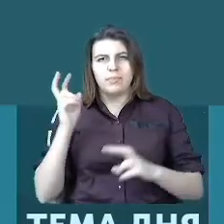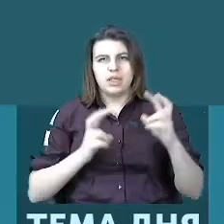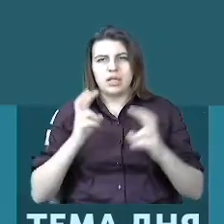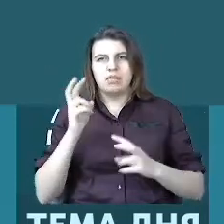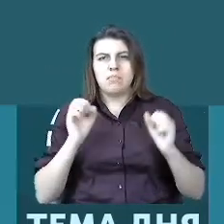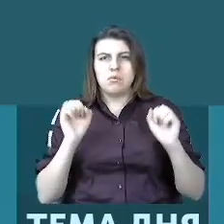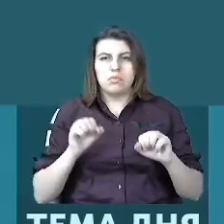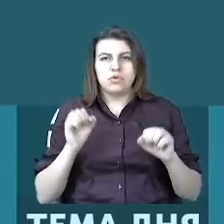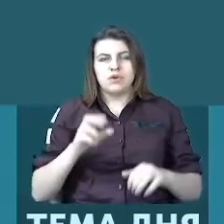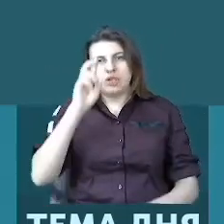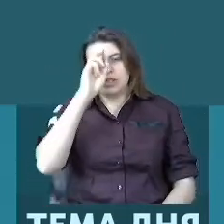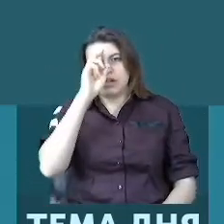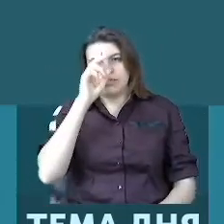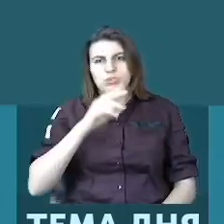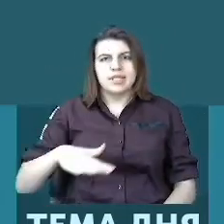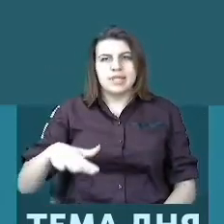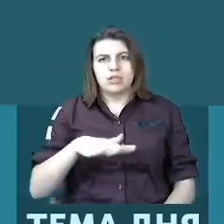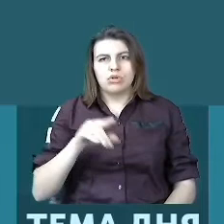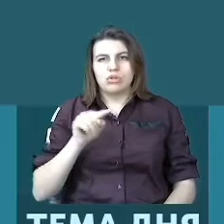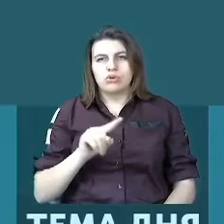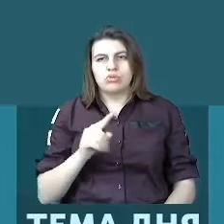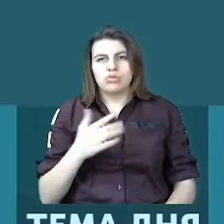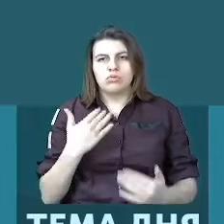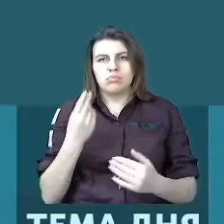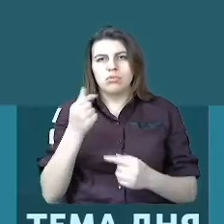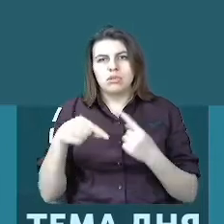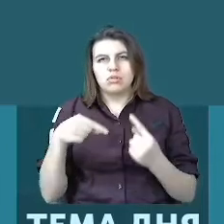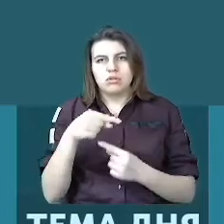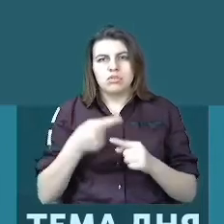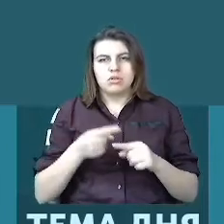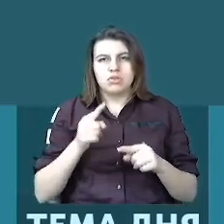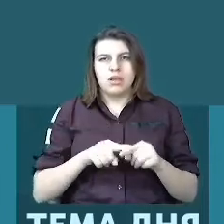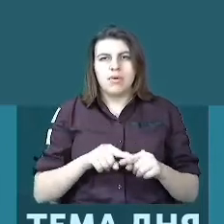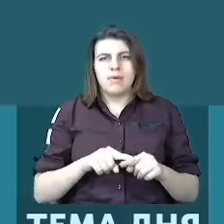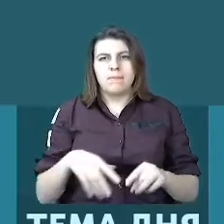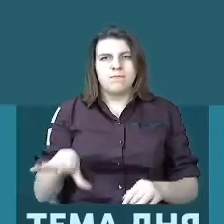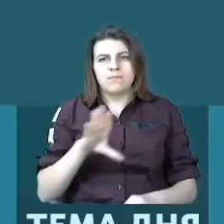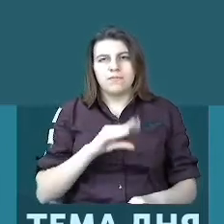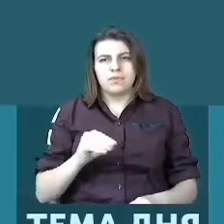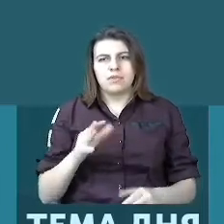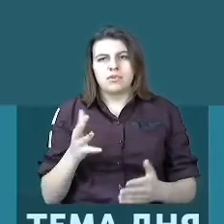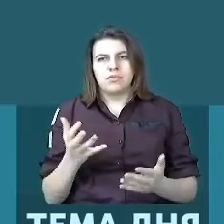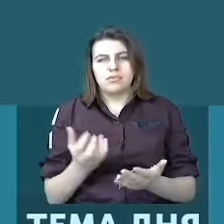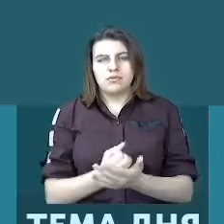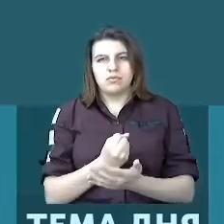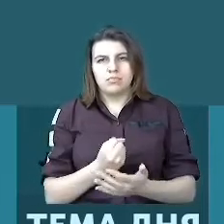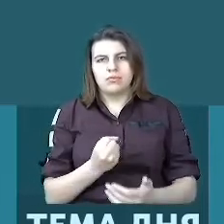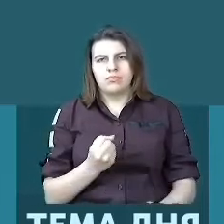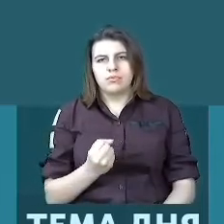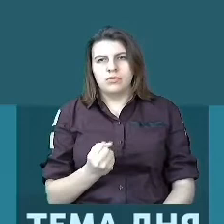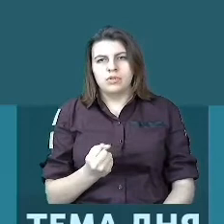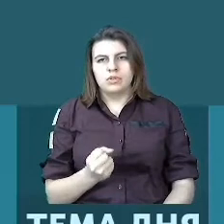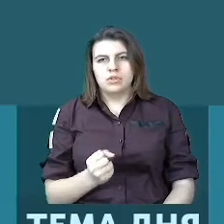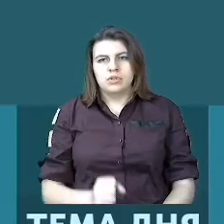секторі, тому що все, що стосується дрібного бізнесу, це майже все відбувається там в сферу, і ті гарантії, які закладені в